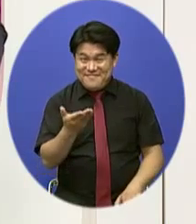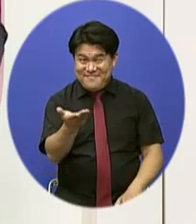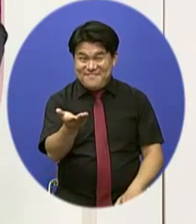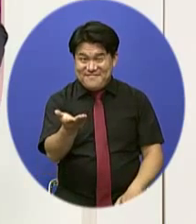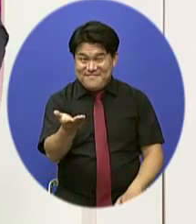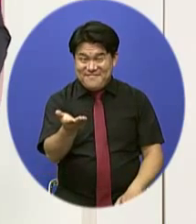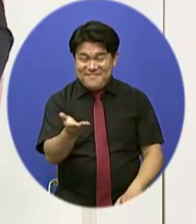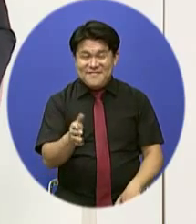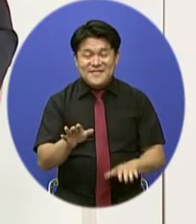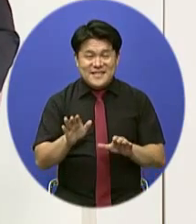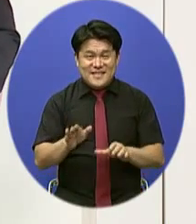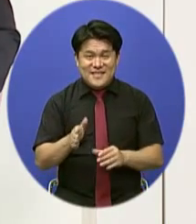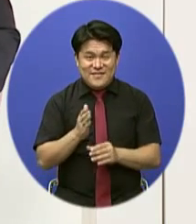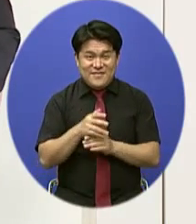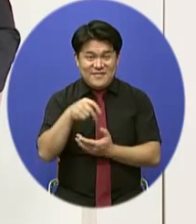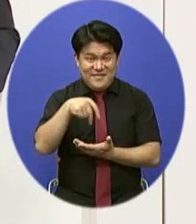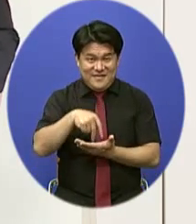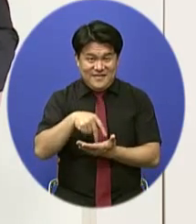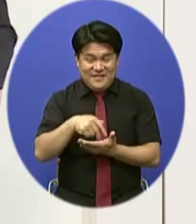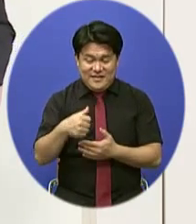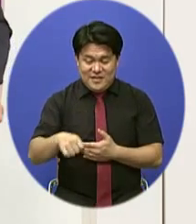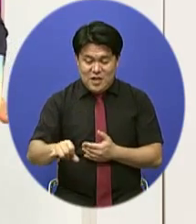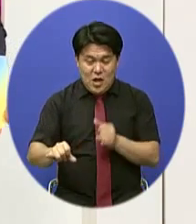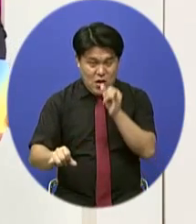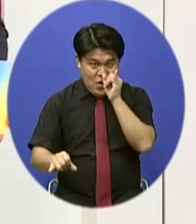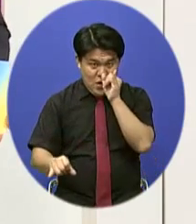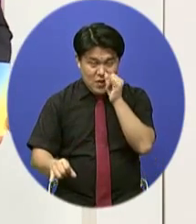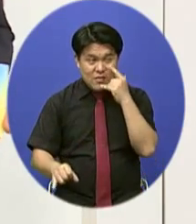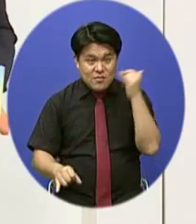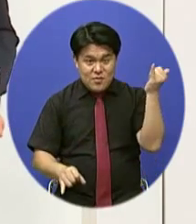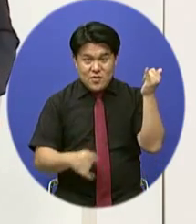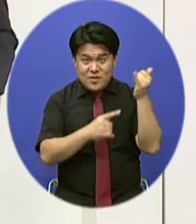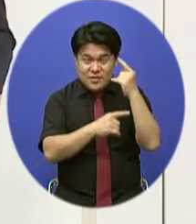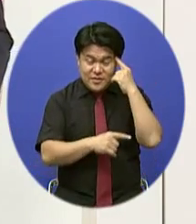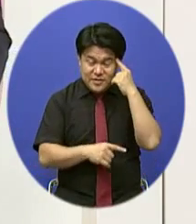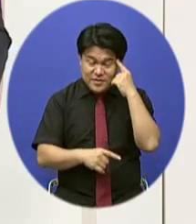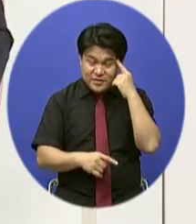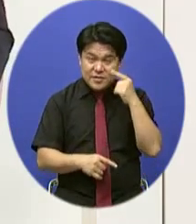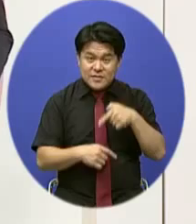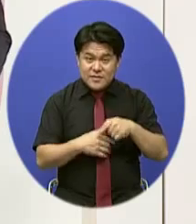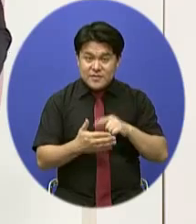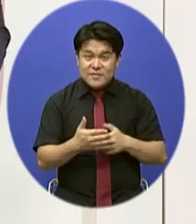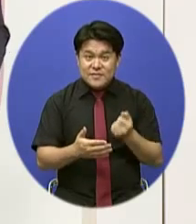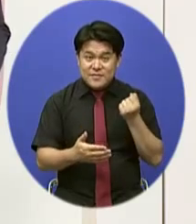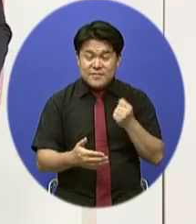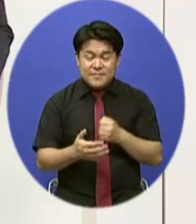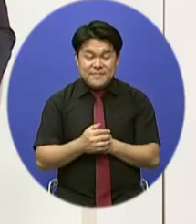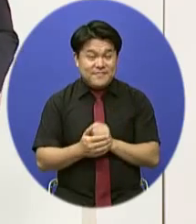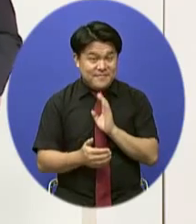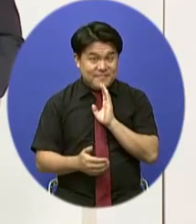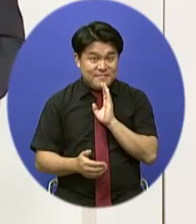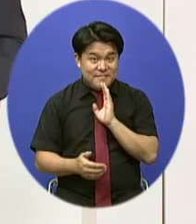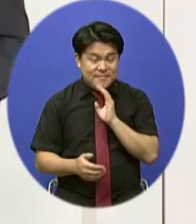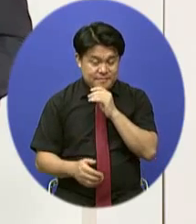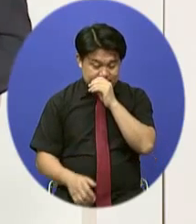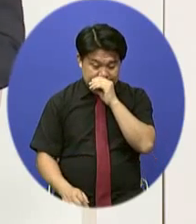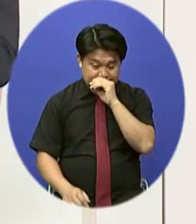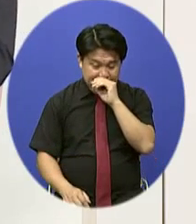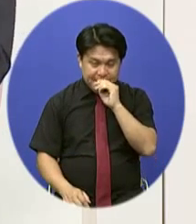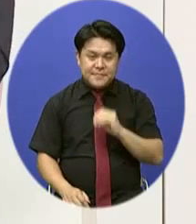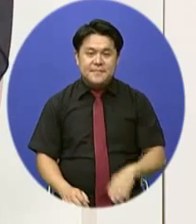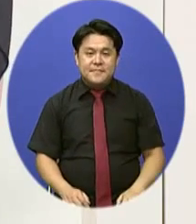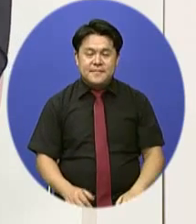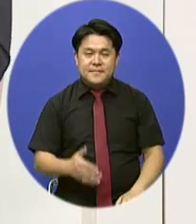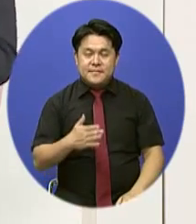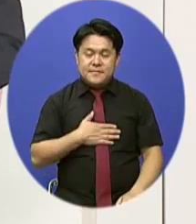가운데 입장에 계시잖아요. 자녀들도 있고 네. 또 부모를 생각하고 계시는 그 네. 가운데 입장에서 네.